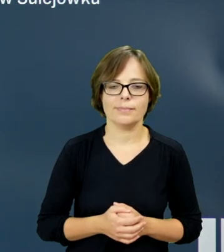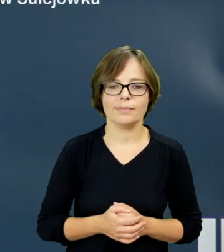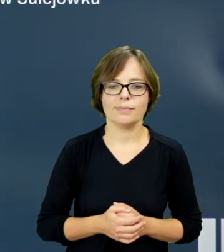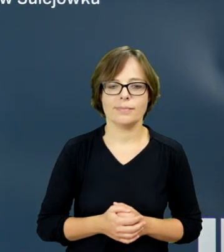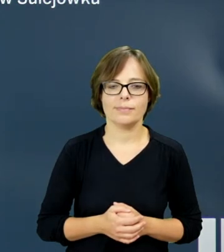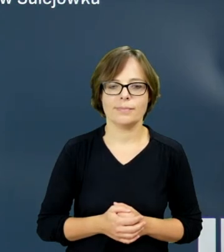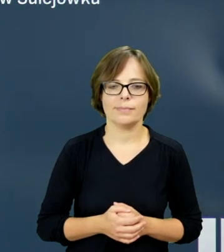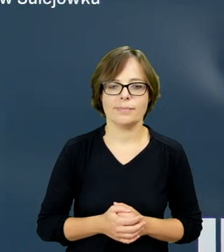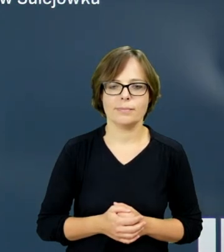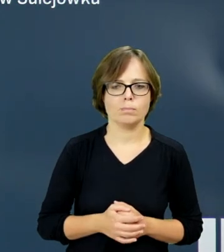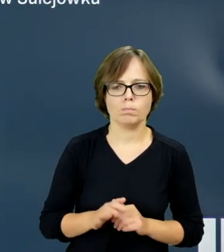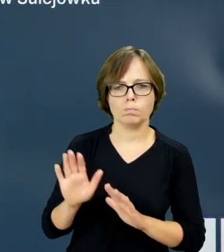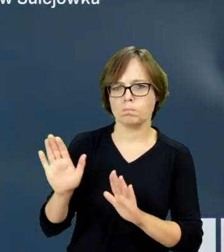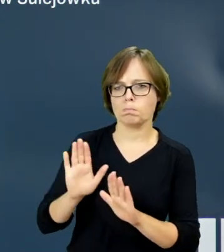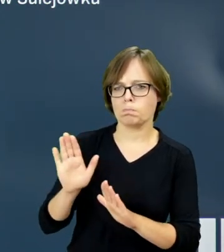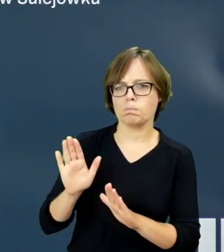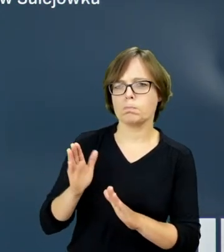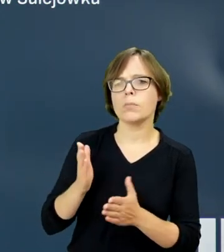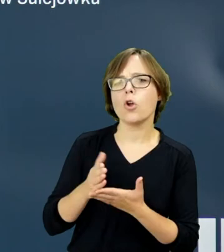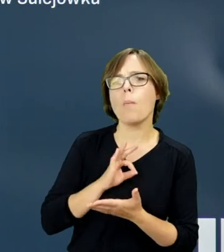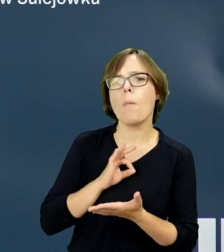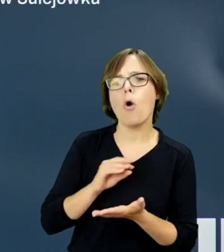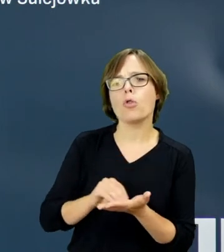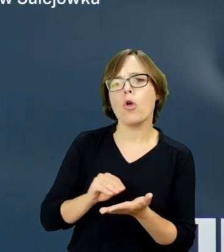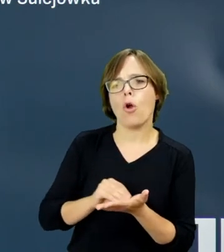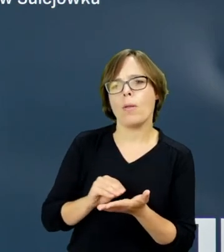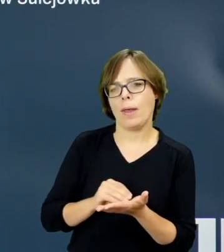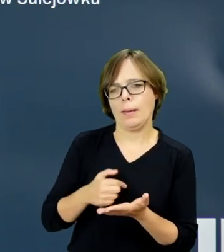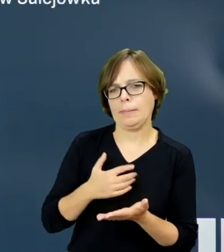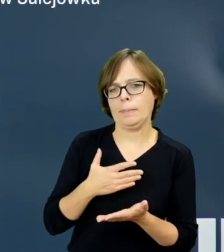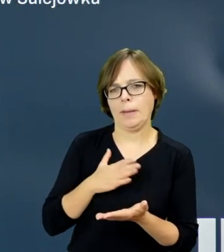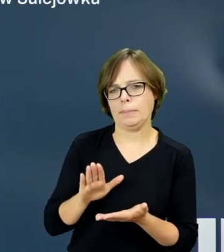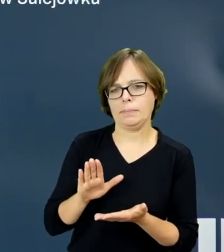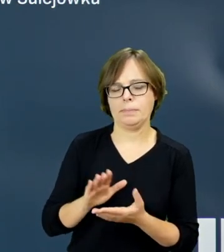Nie, nie, nie. Ja mam tylko swoje notatki i pogłos.